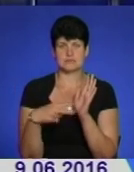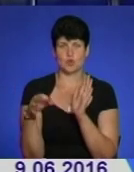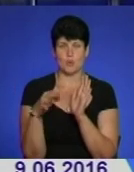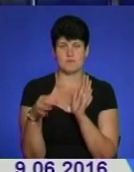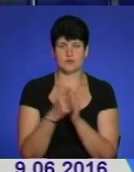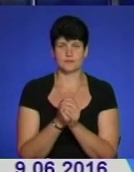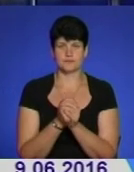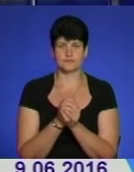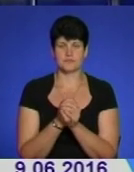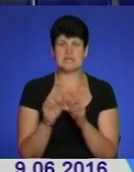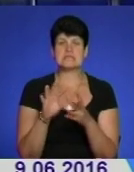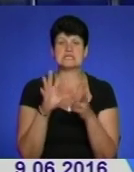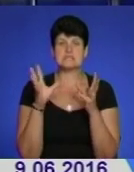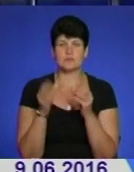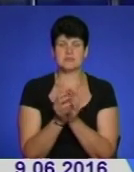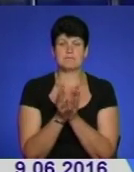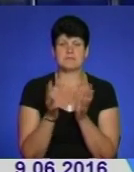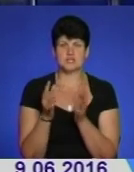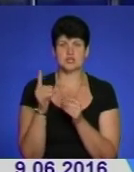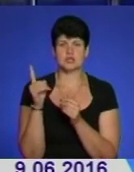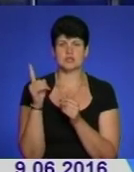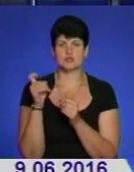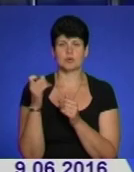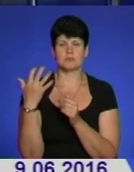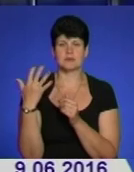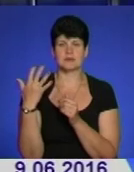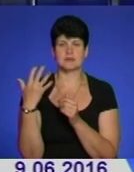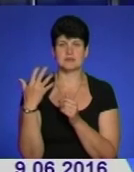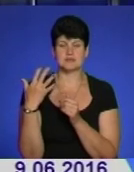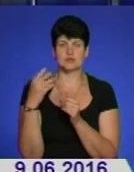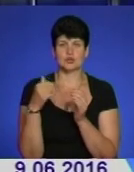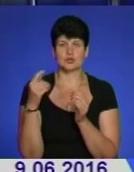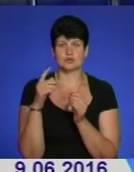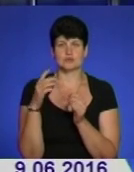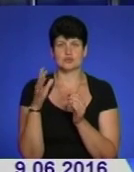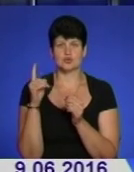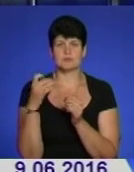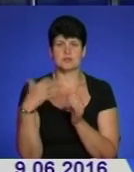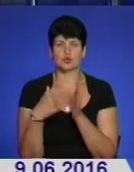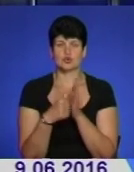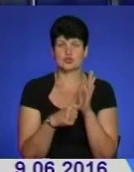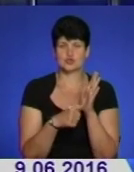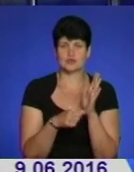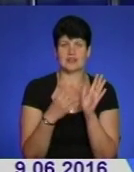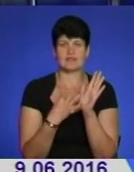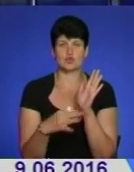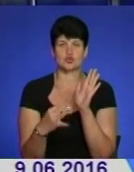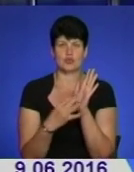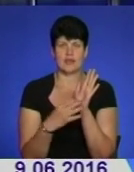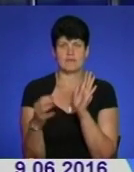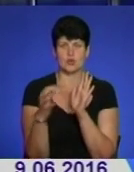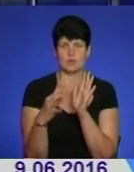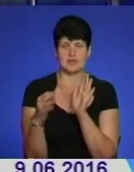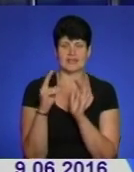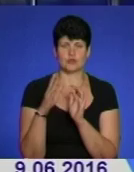копійок. А за обсяг спожити понад 150 кВт, але до 600 кВт електроенергії на місяць – 99 копійок